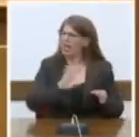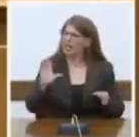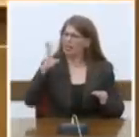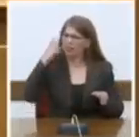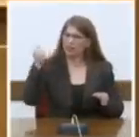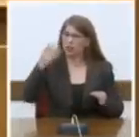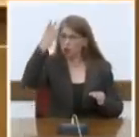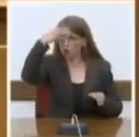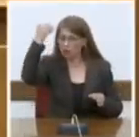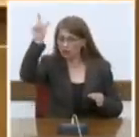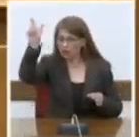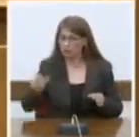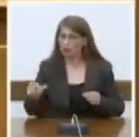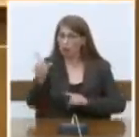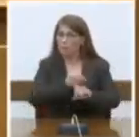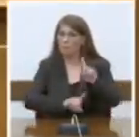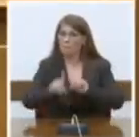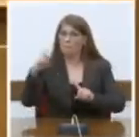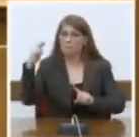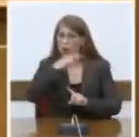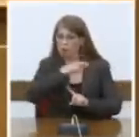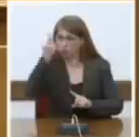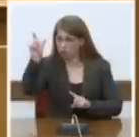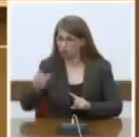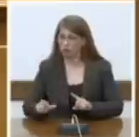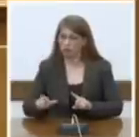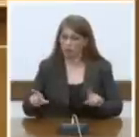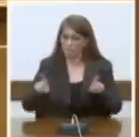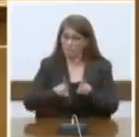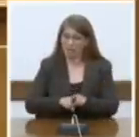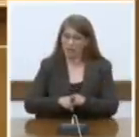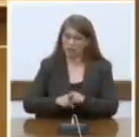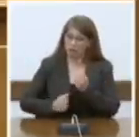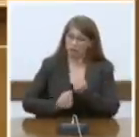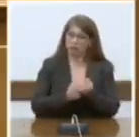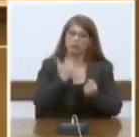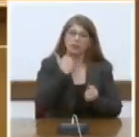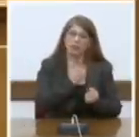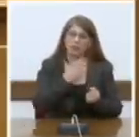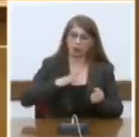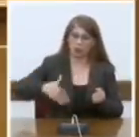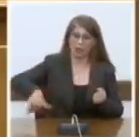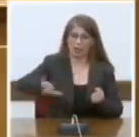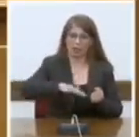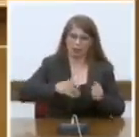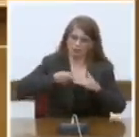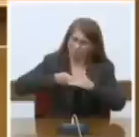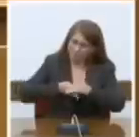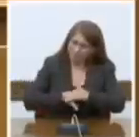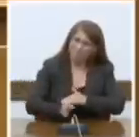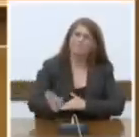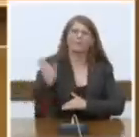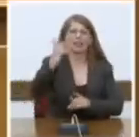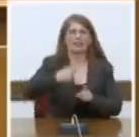Τσίπρας ήταν ο Πρωθυπουργός που μαζί και στηριζόμενος στις θυσίες του ελληνικού λαού έβγαλε την Ελλάδα από το τούνελ